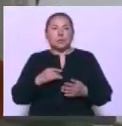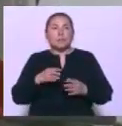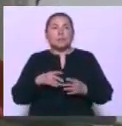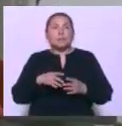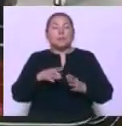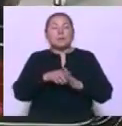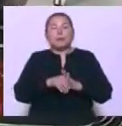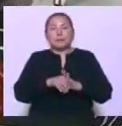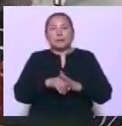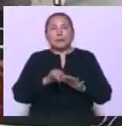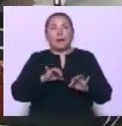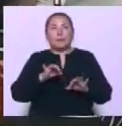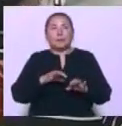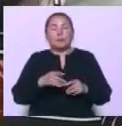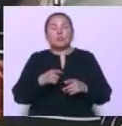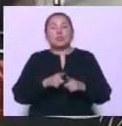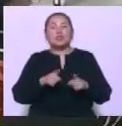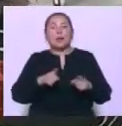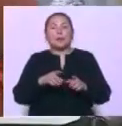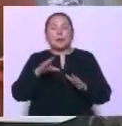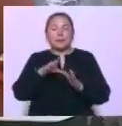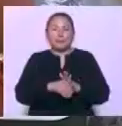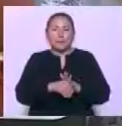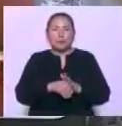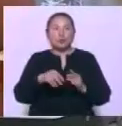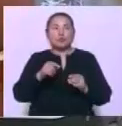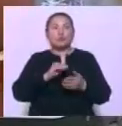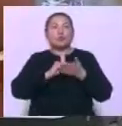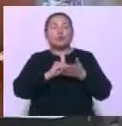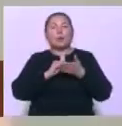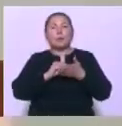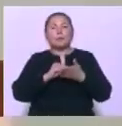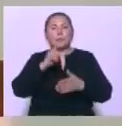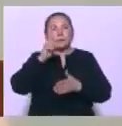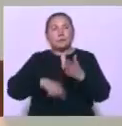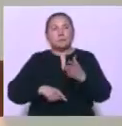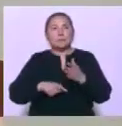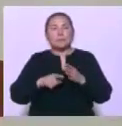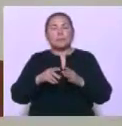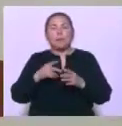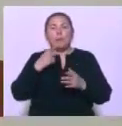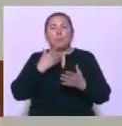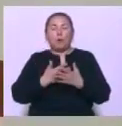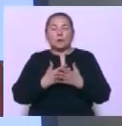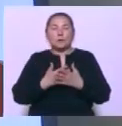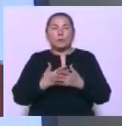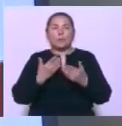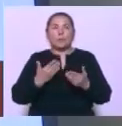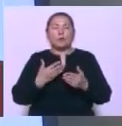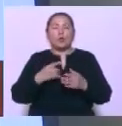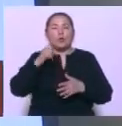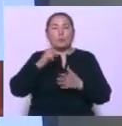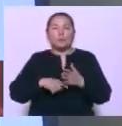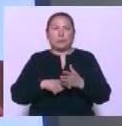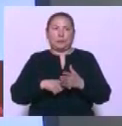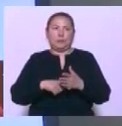арттыруды мақсат ететінін айтты. Осындай іс-шара арқылы банк өкілдері мен журналистер арасында сенім және тығыз қарым-қатынас орнайды деген үмітте